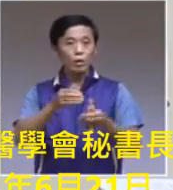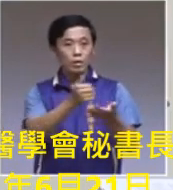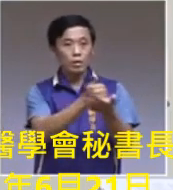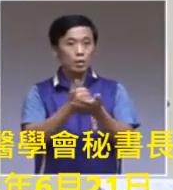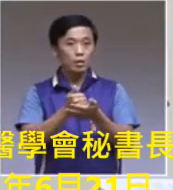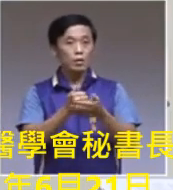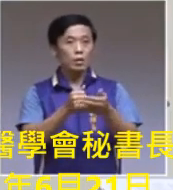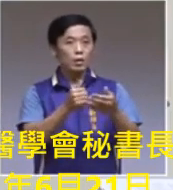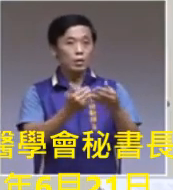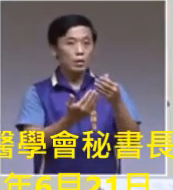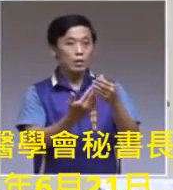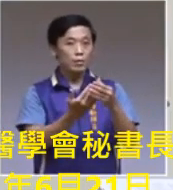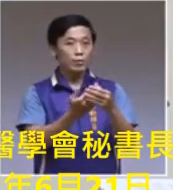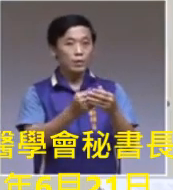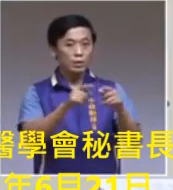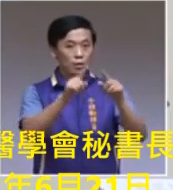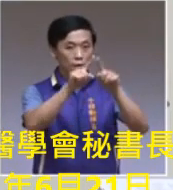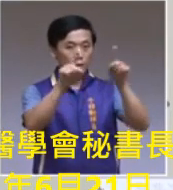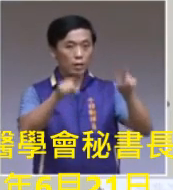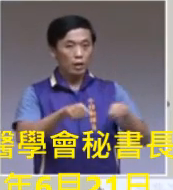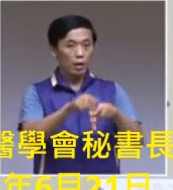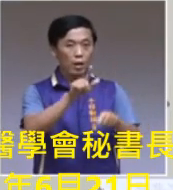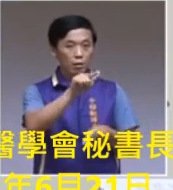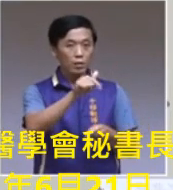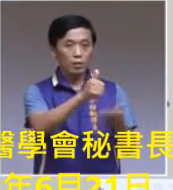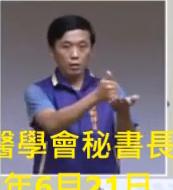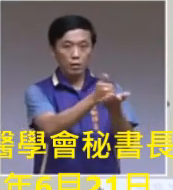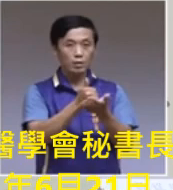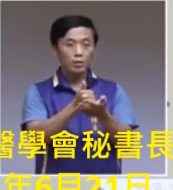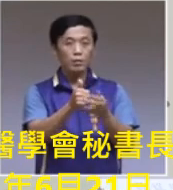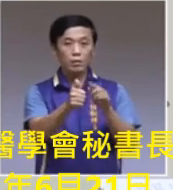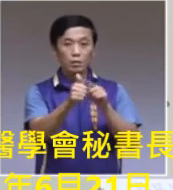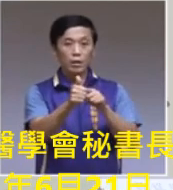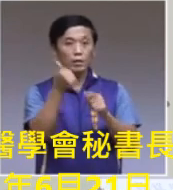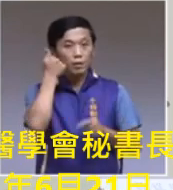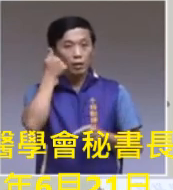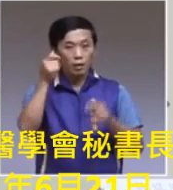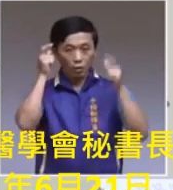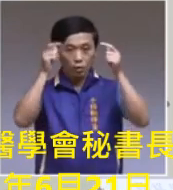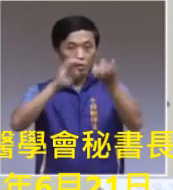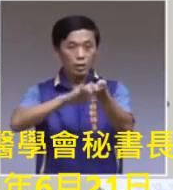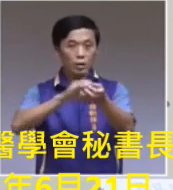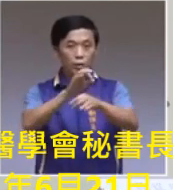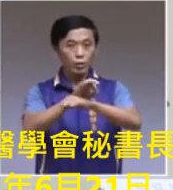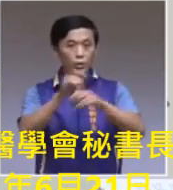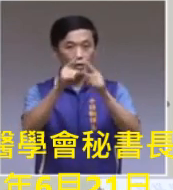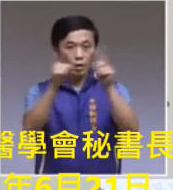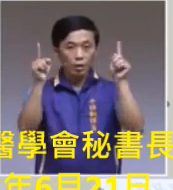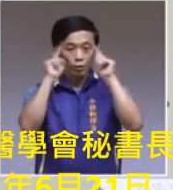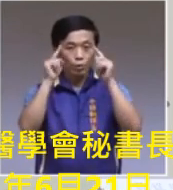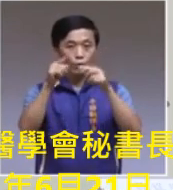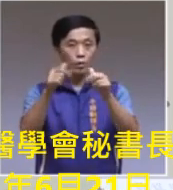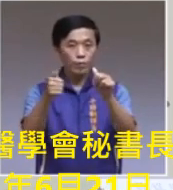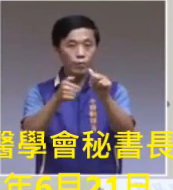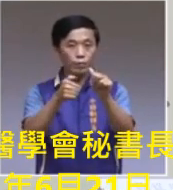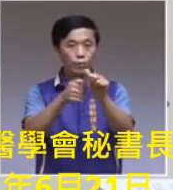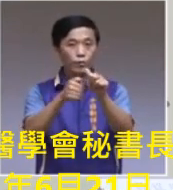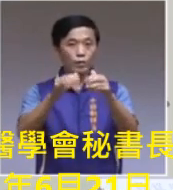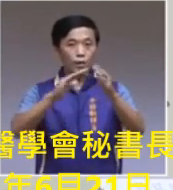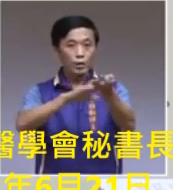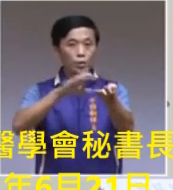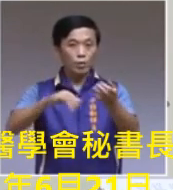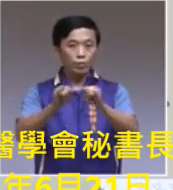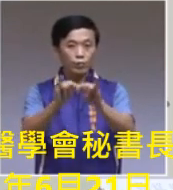周产期医学会的我们詹德富詹教授他也是本身是我们高一的妇产科的专科的医